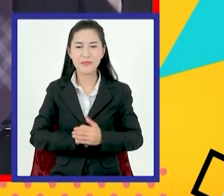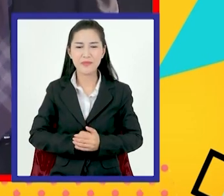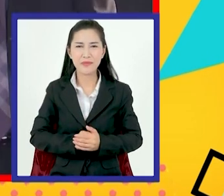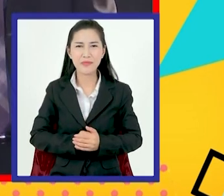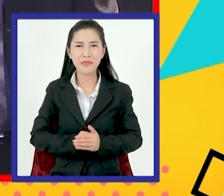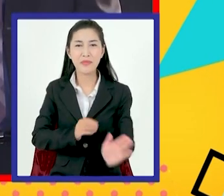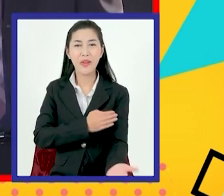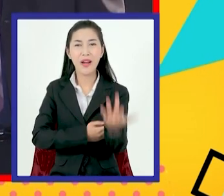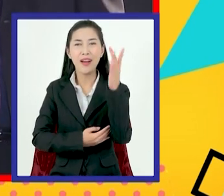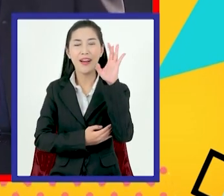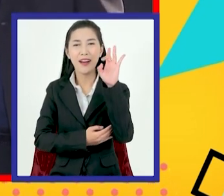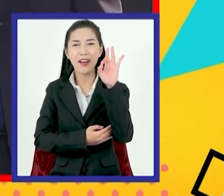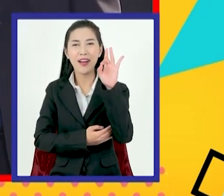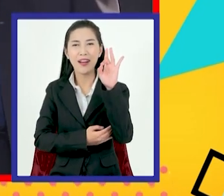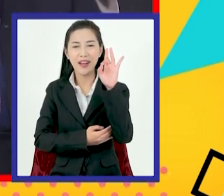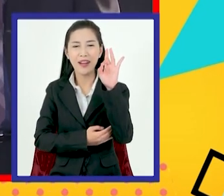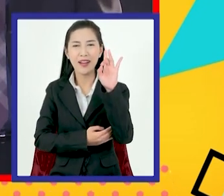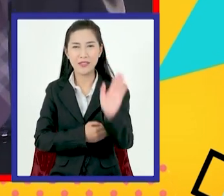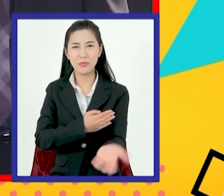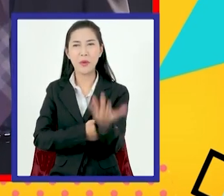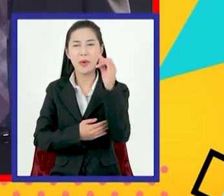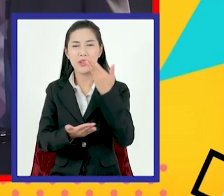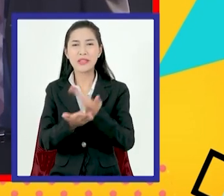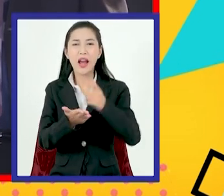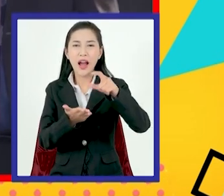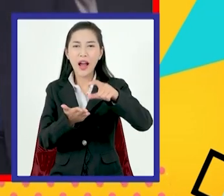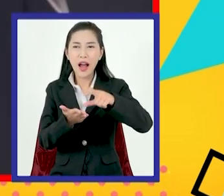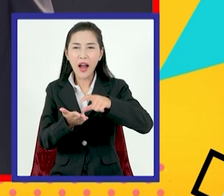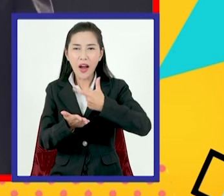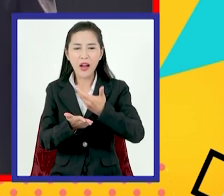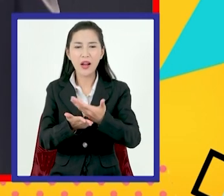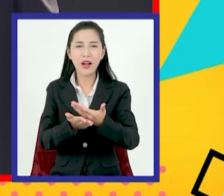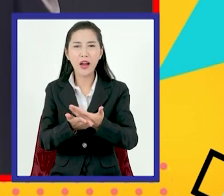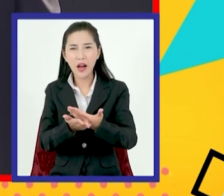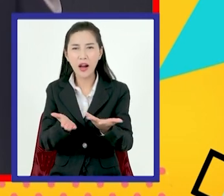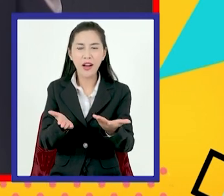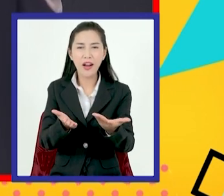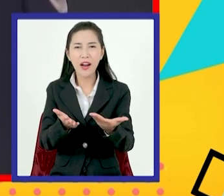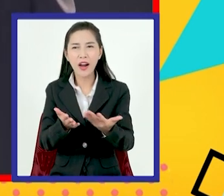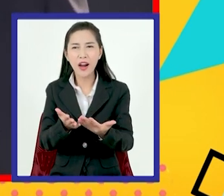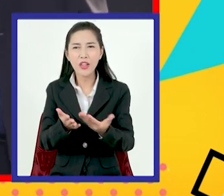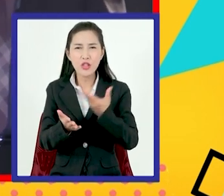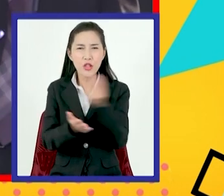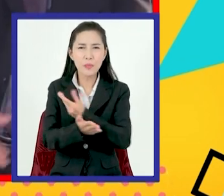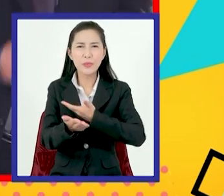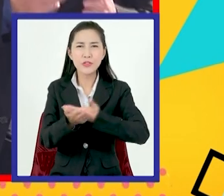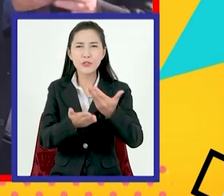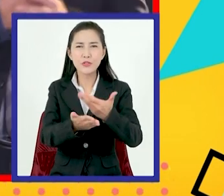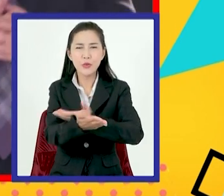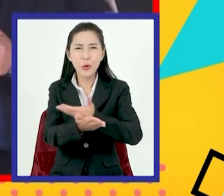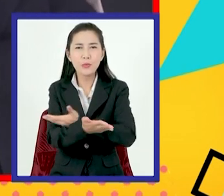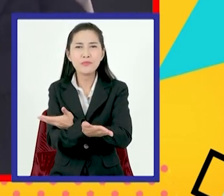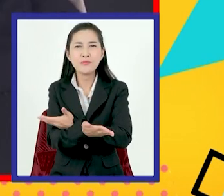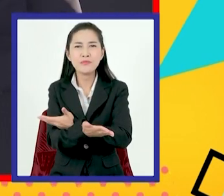พอ8โมงหวยออกไอ้8โมงเงินออกมันก็สับขาหลอกกันแล้วครับแล้วก็รีบไป